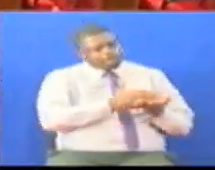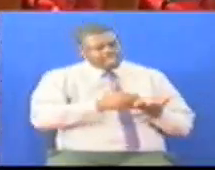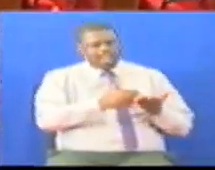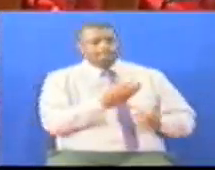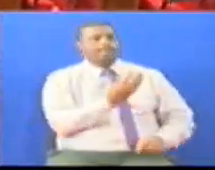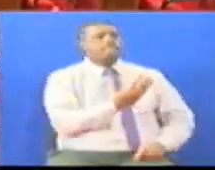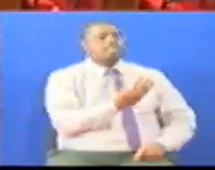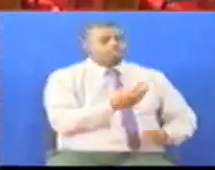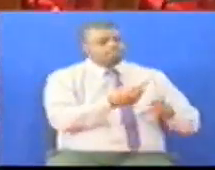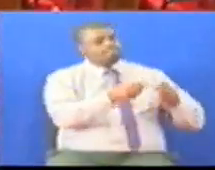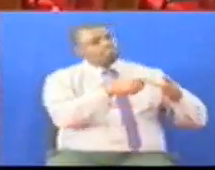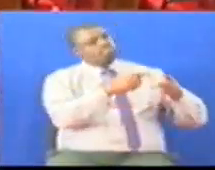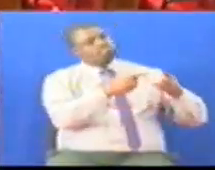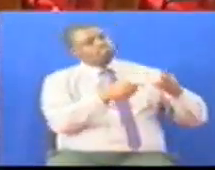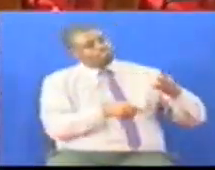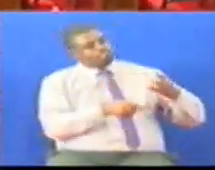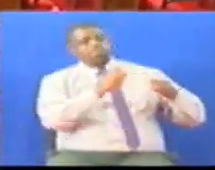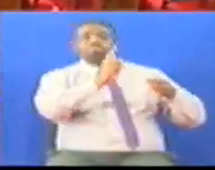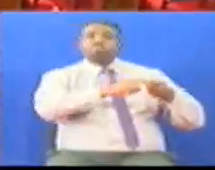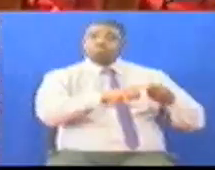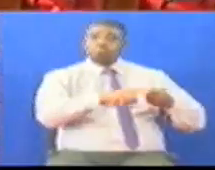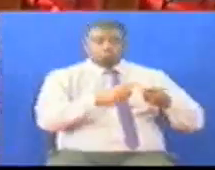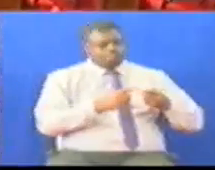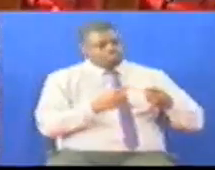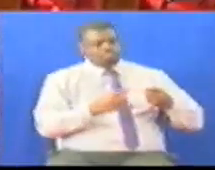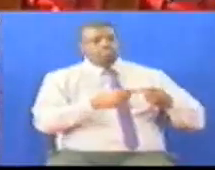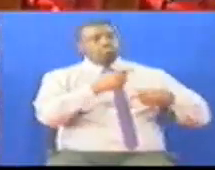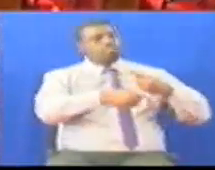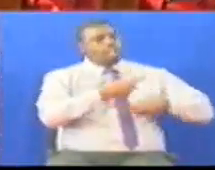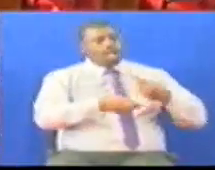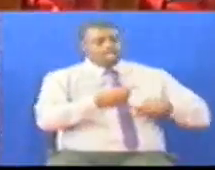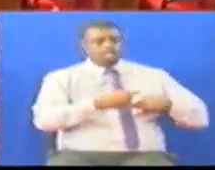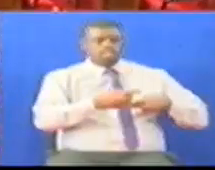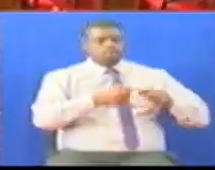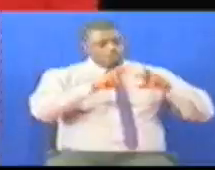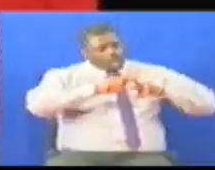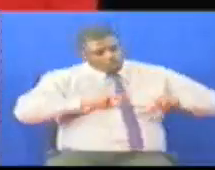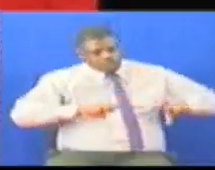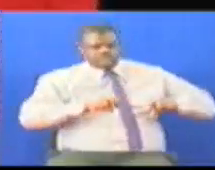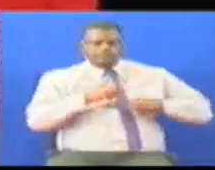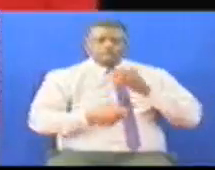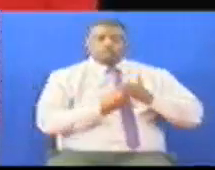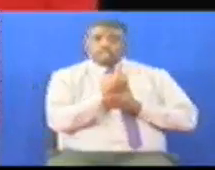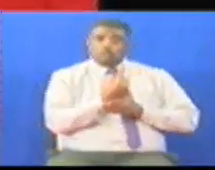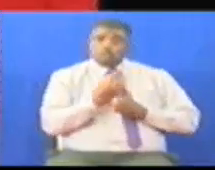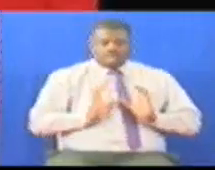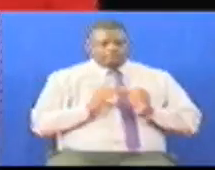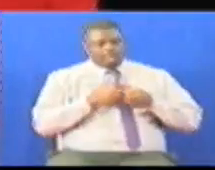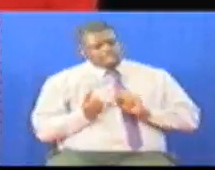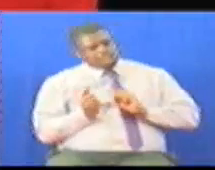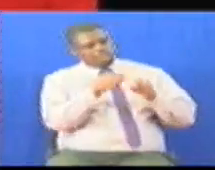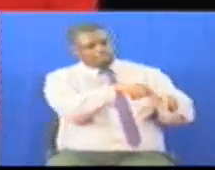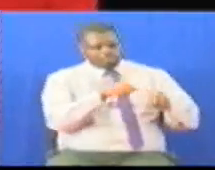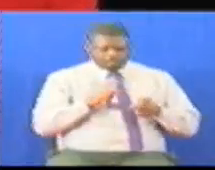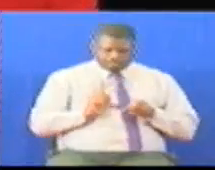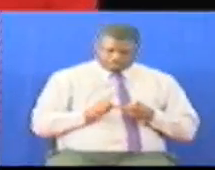maeneo manne yafuatayo. Moja, matokeo ya ukaguzi wa miradi ya maendeleo iliyotembelewa na kamati. Mbili, mapitio ya